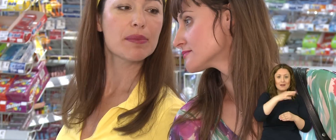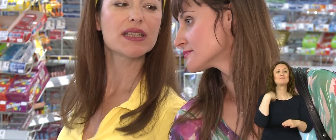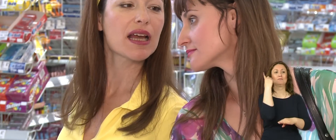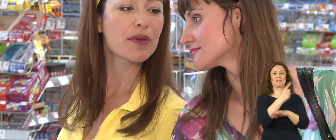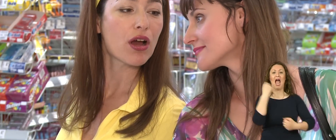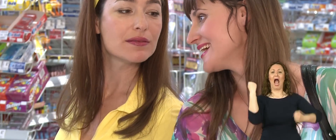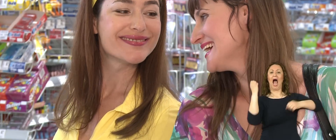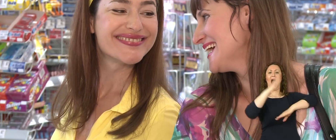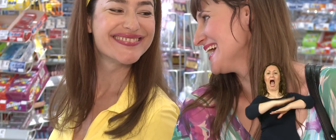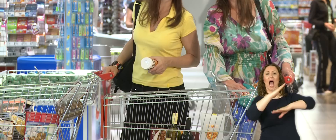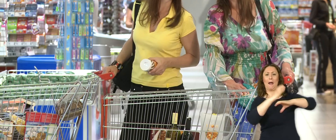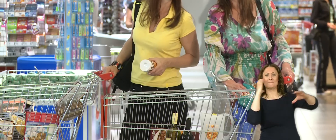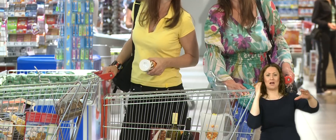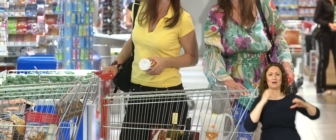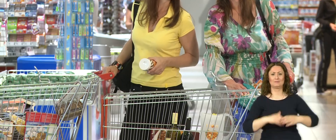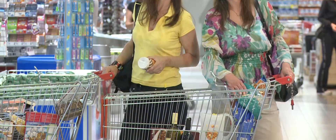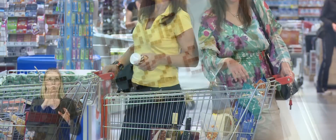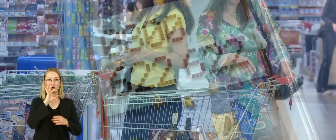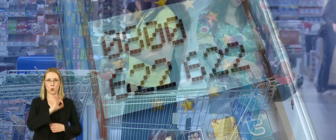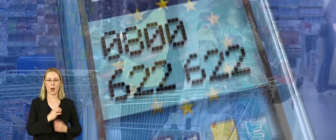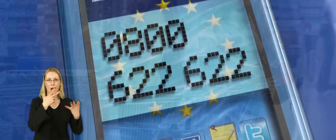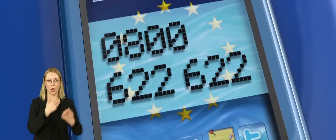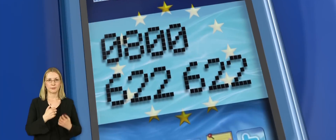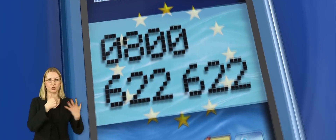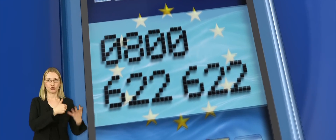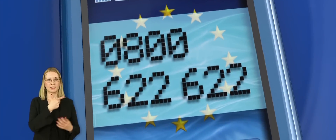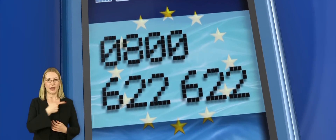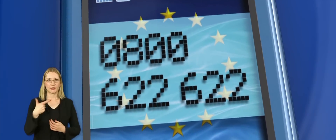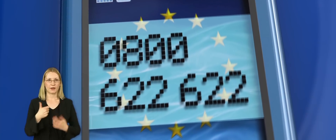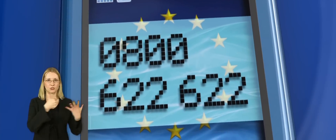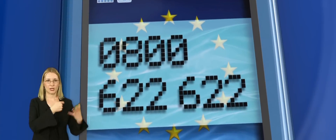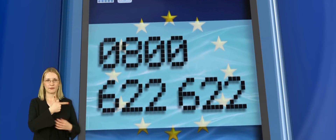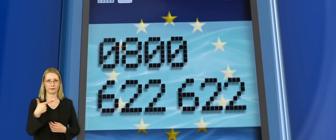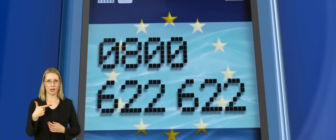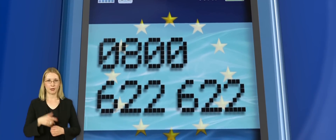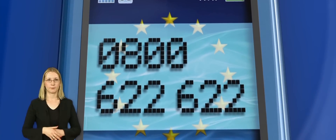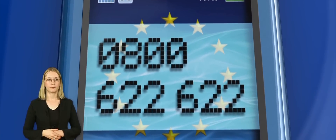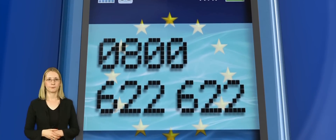dućana trebati kamion. 0800 622 622.